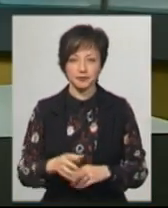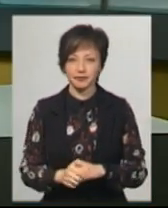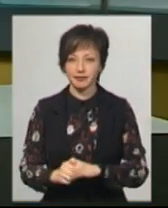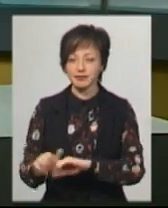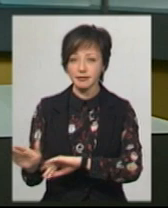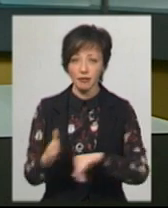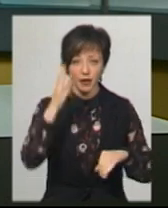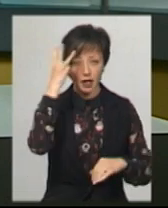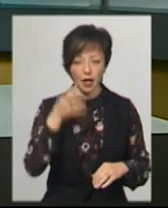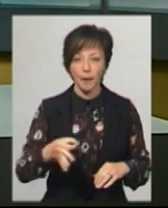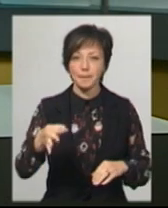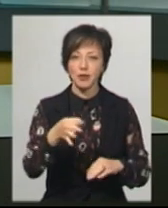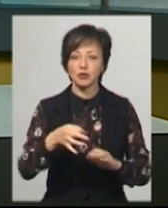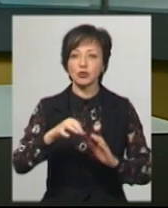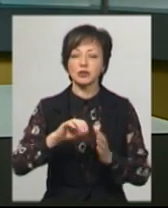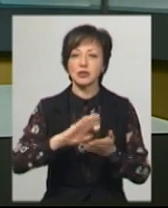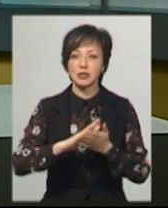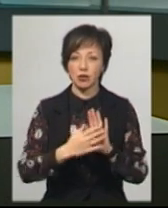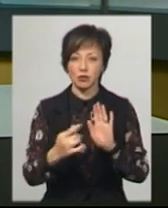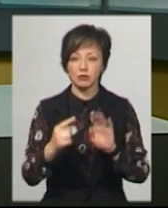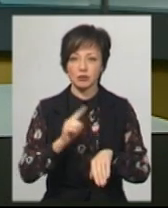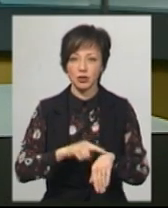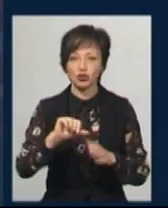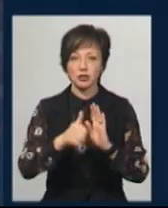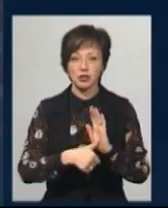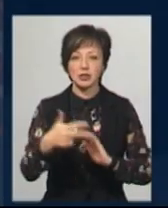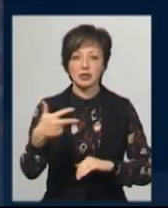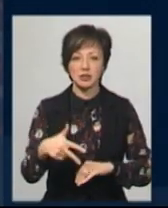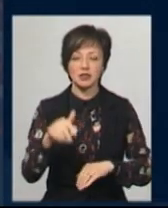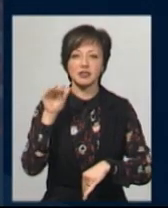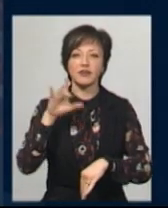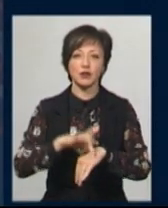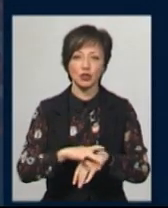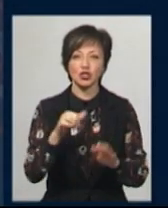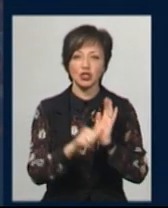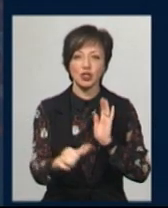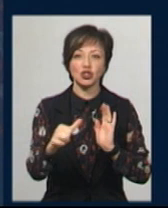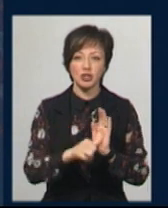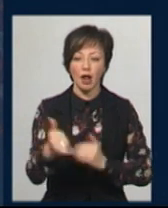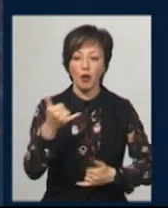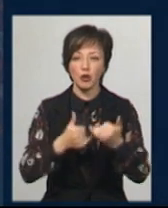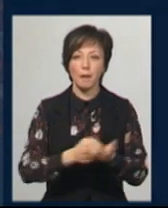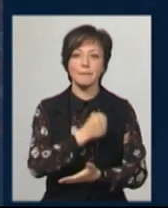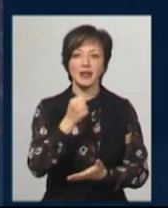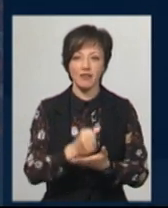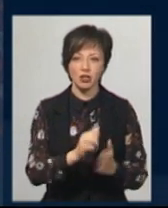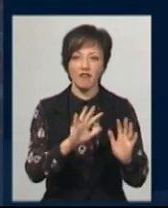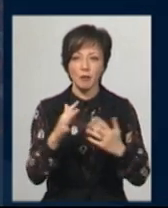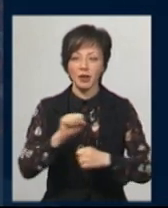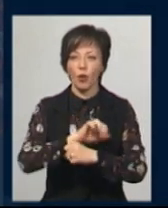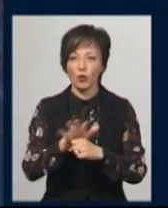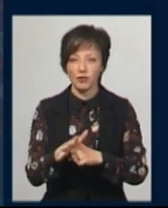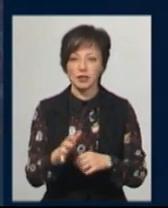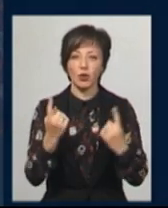На Хмельниччині станом на 16:30 зафіксовано 66 лабораторно підтверджених випадків на COVID-19. Ще